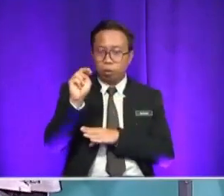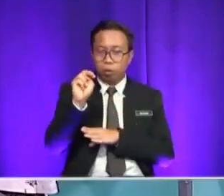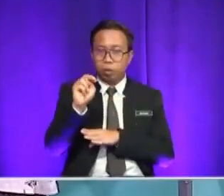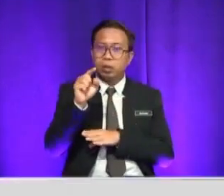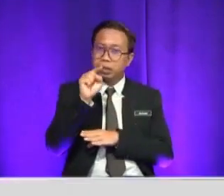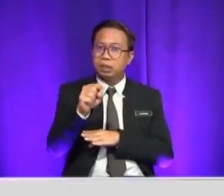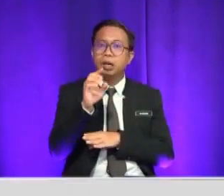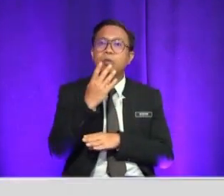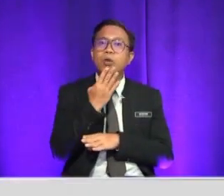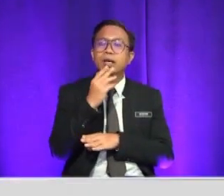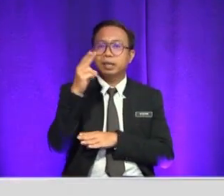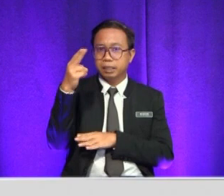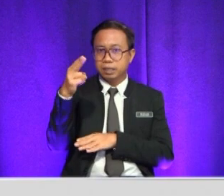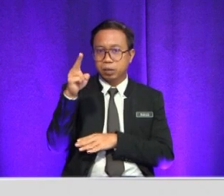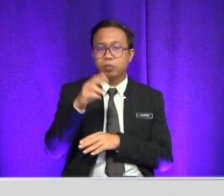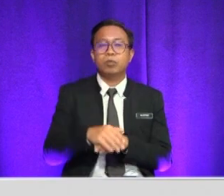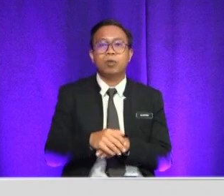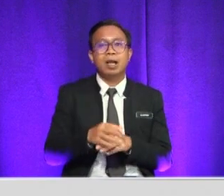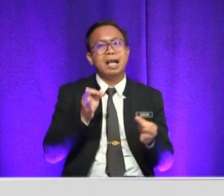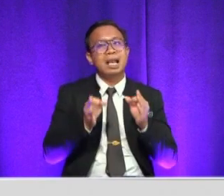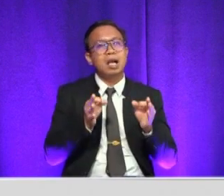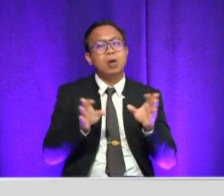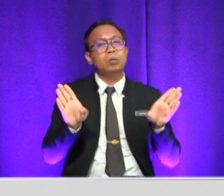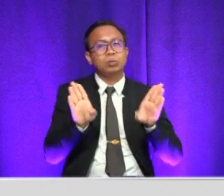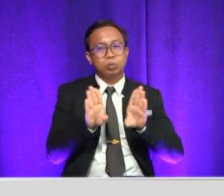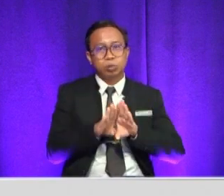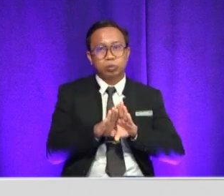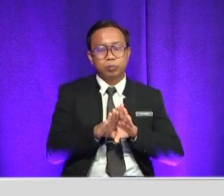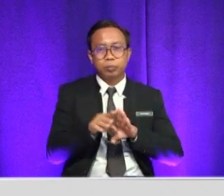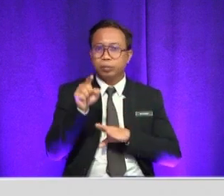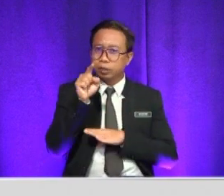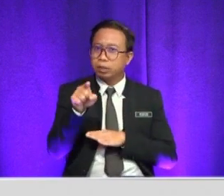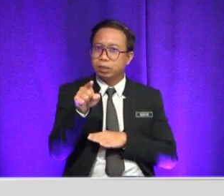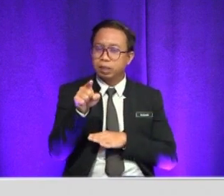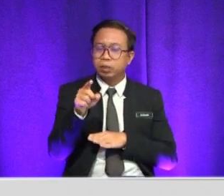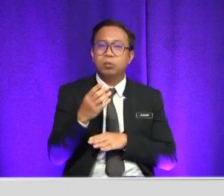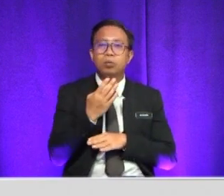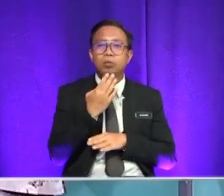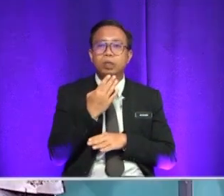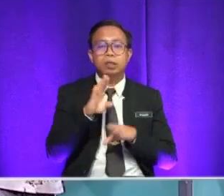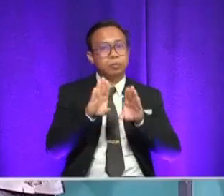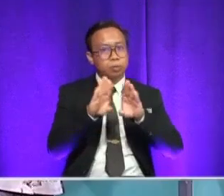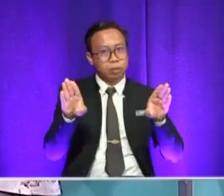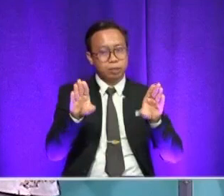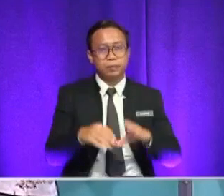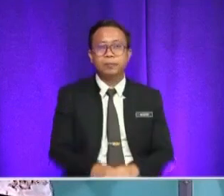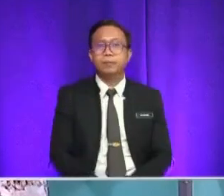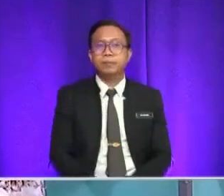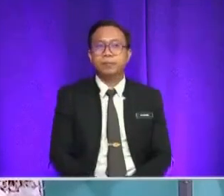tekan warna hijau ni. Betul. Okey. Kalau kita nak tutup pula, kita kena tekan switch tekan buka.